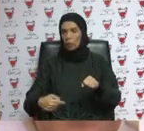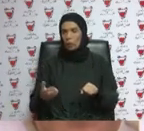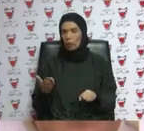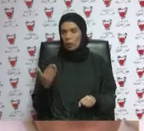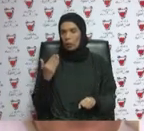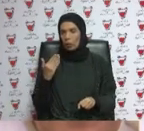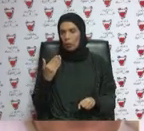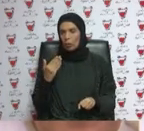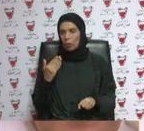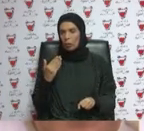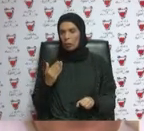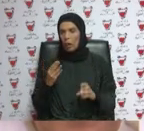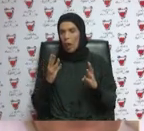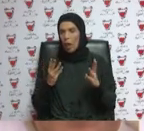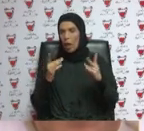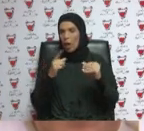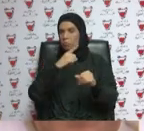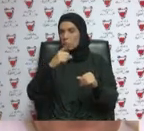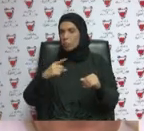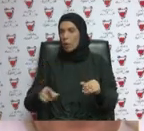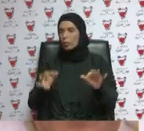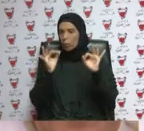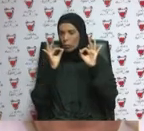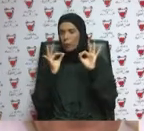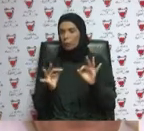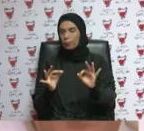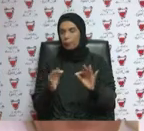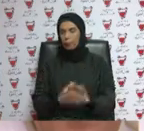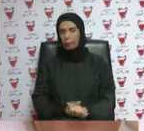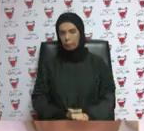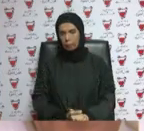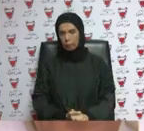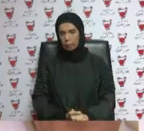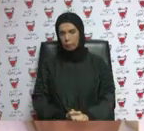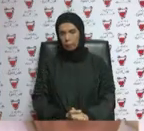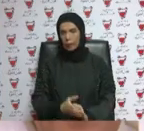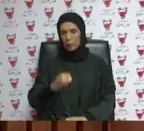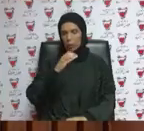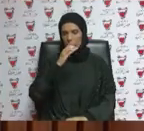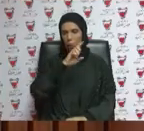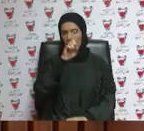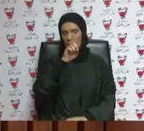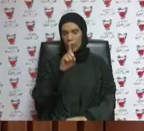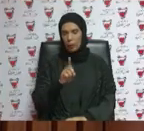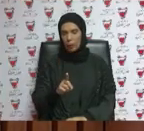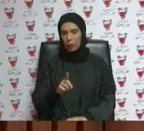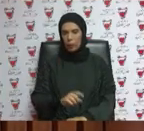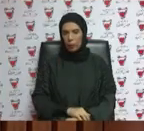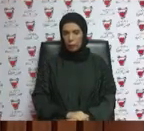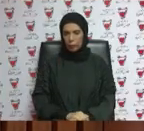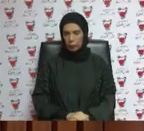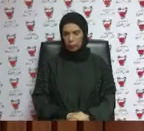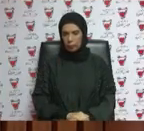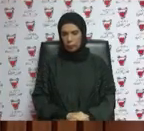واعطانا بالضبط الاحصائيات حتى بعد الاسئله جاوب عليها. همنا اليوم